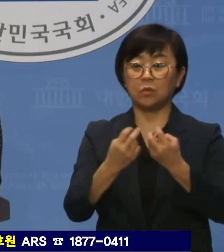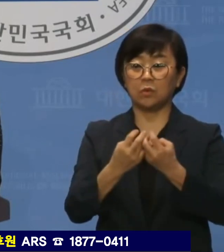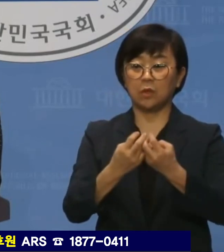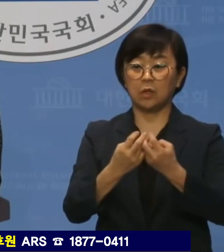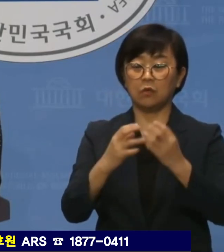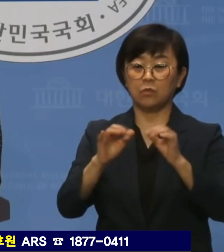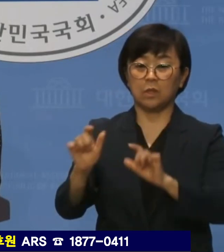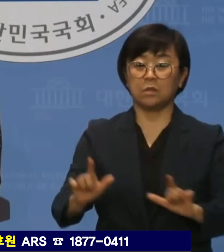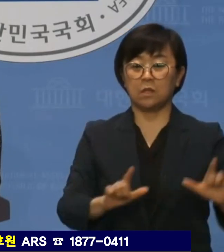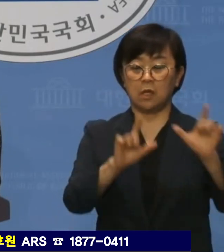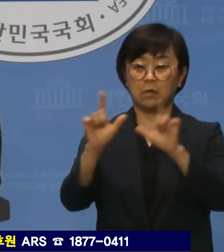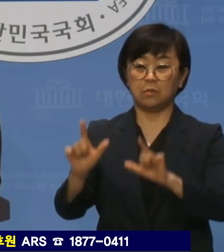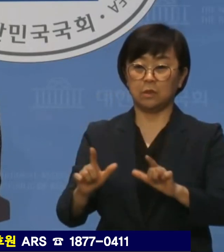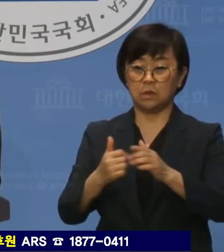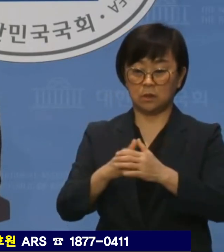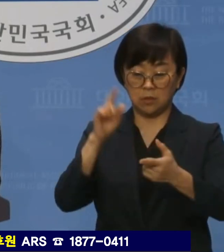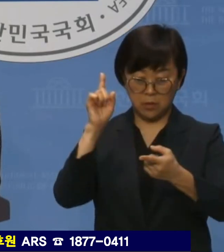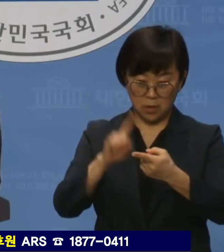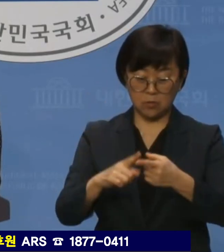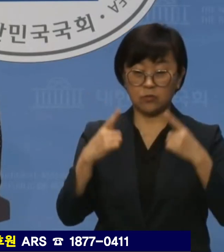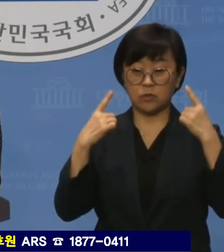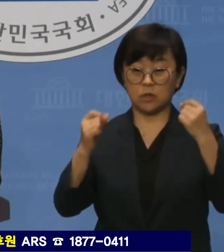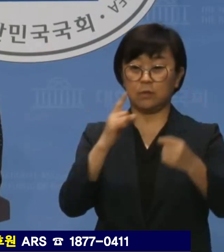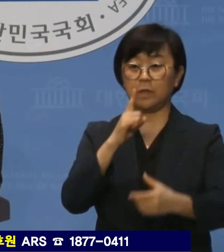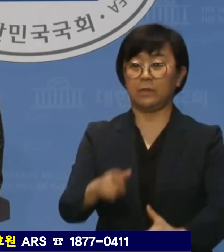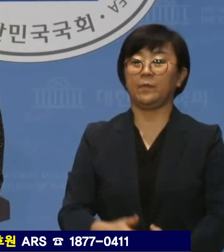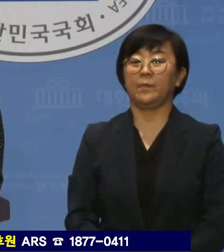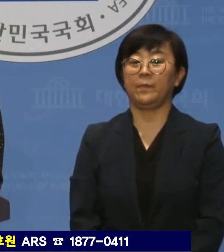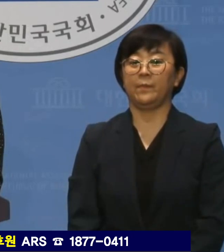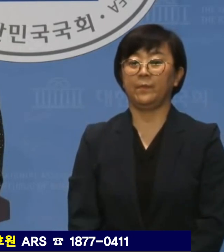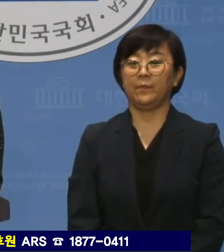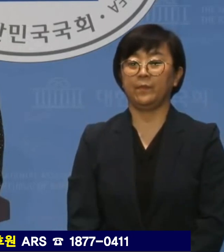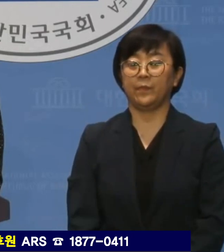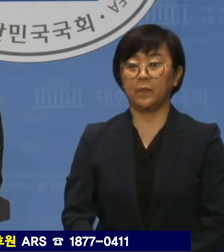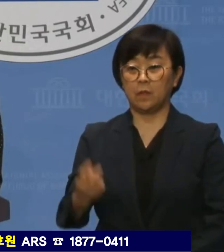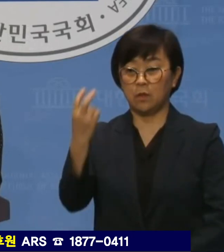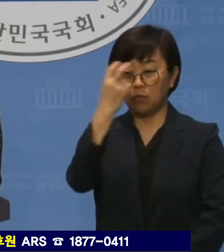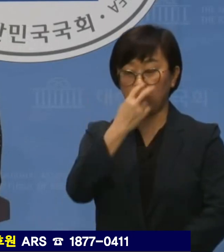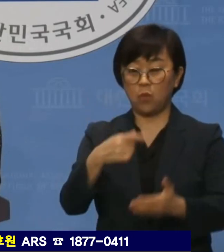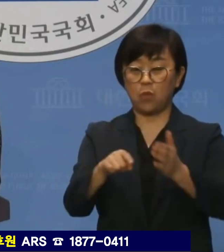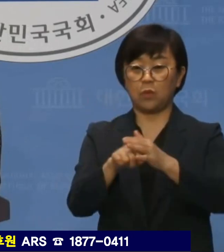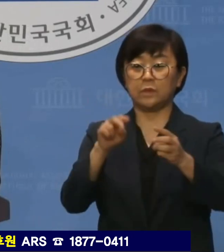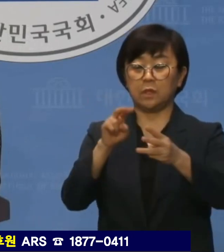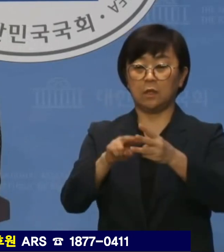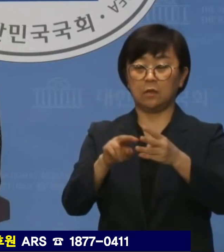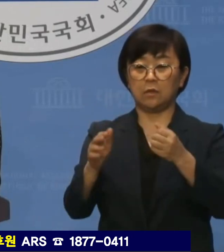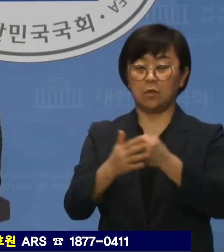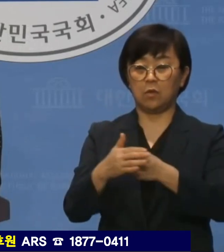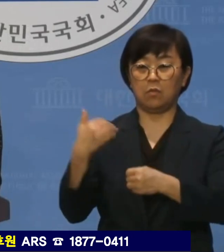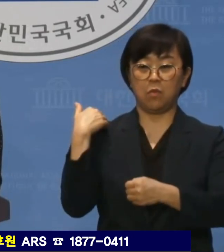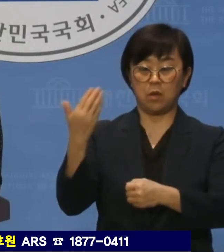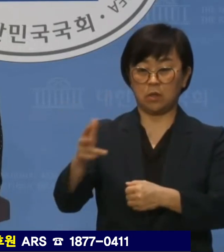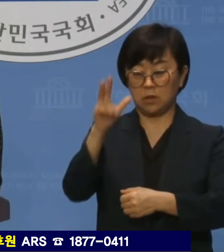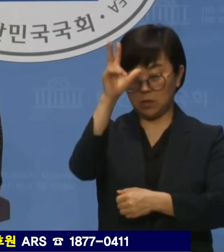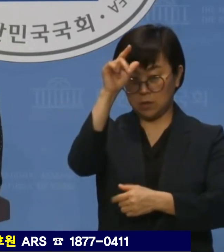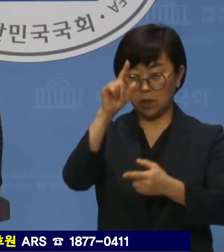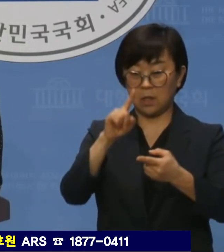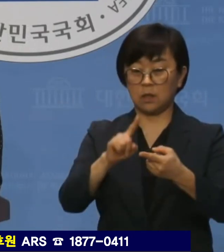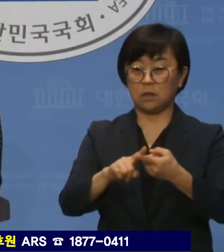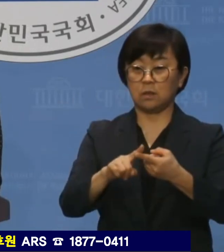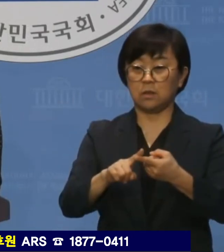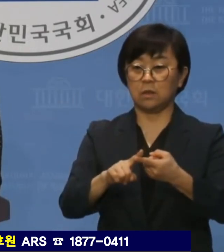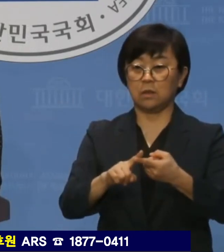민생 치안을 유지하겠다는 말입니까? 치안 공백을 나 몰라라 하는 경찰을